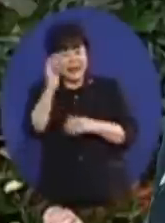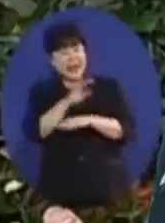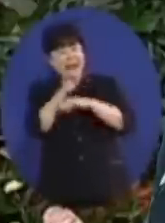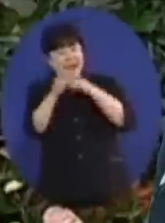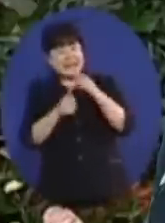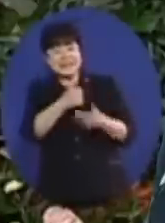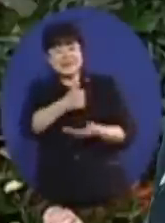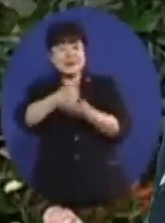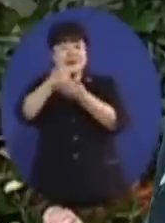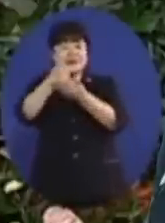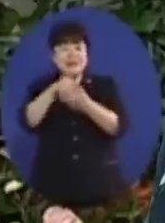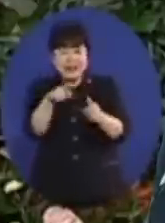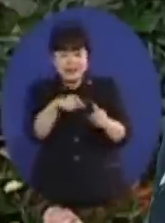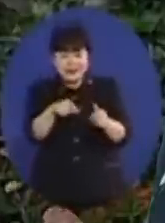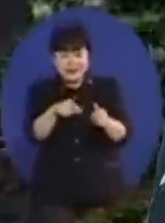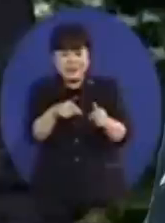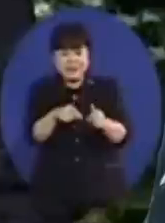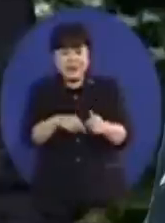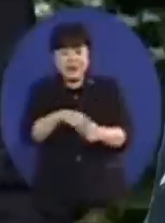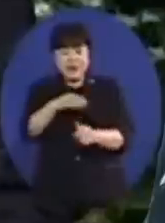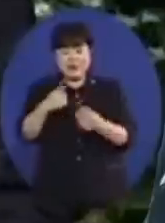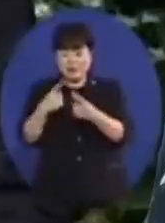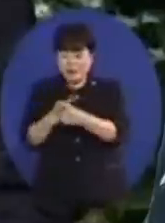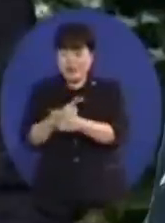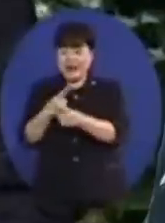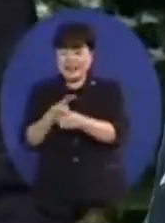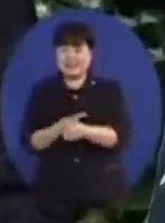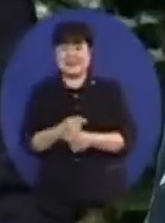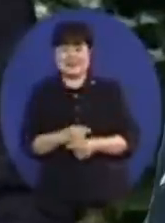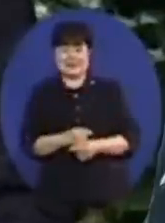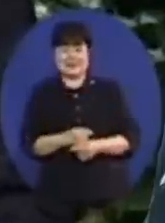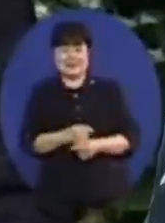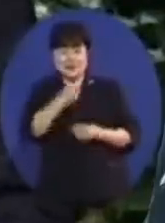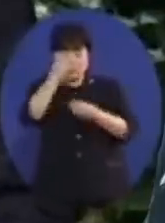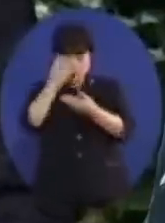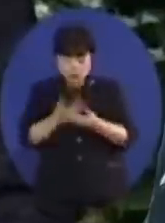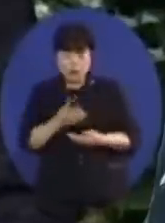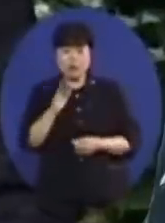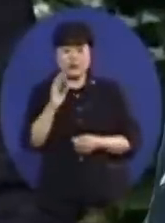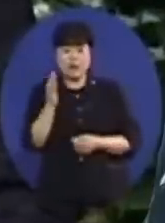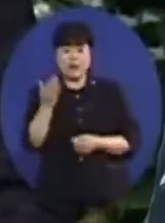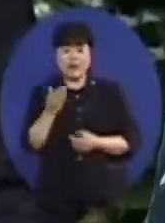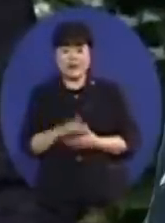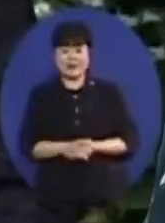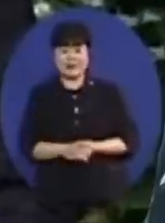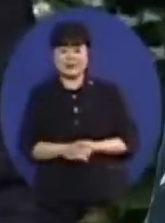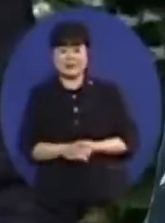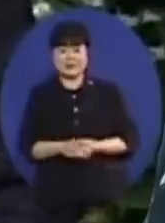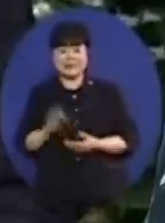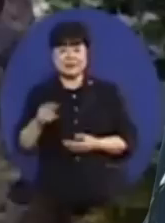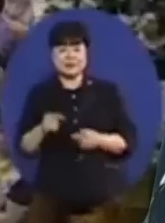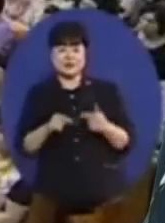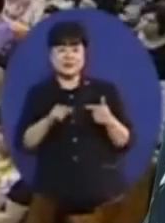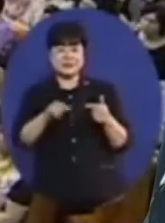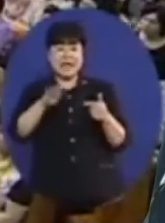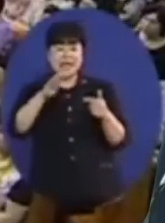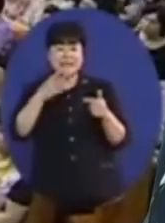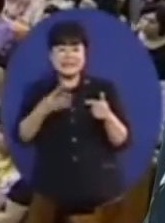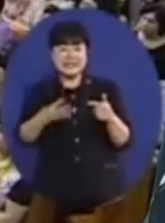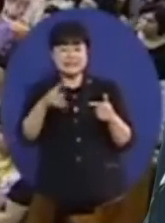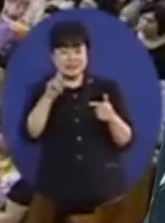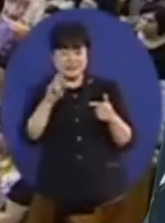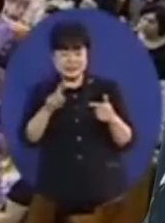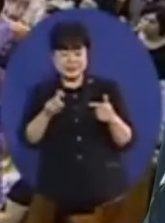우리의 환경과 운명을 변화시키는 큰 축복의 근원이 되는 것입니다 신명기 6장 4절로